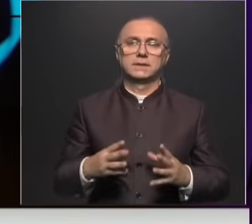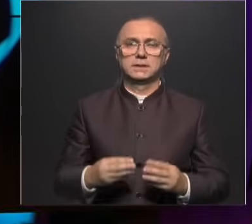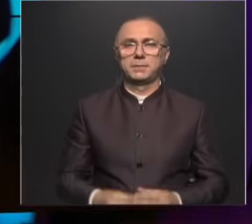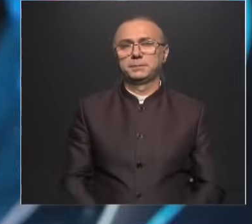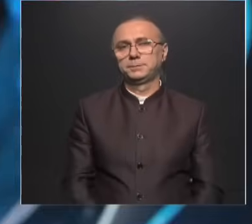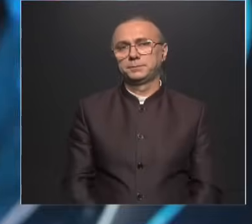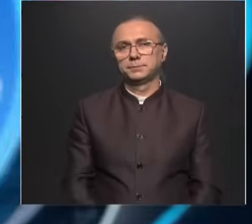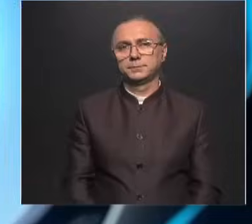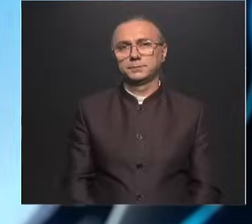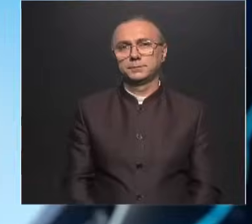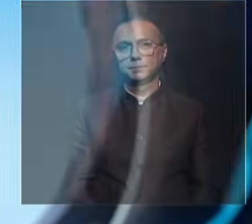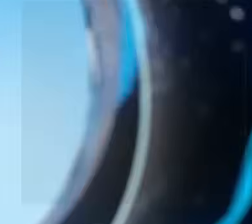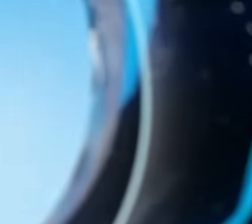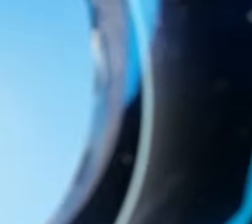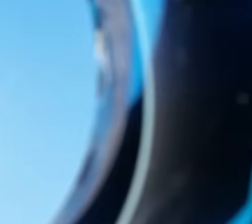нами.